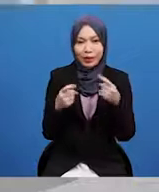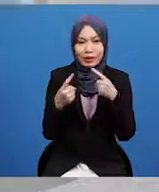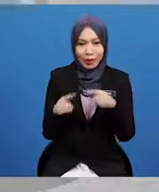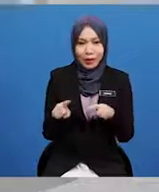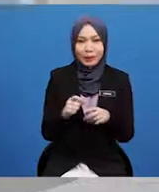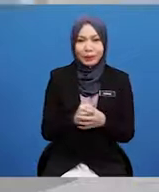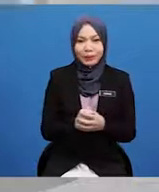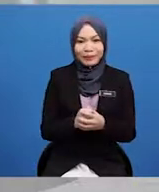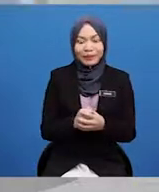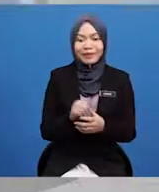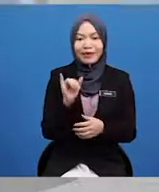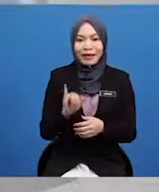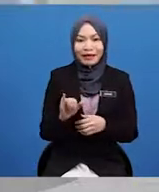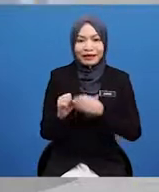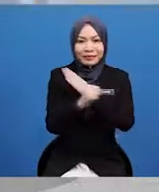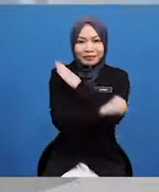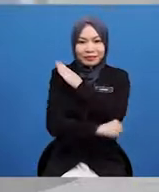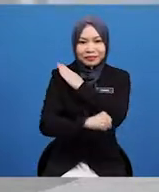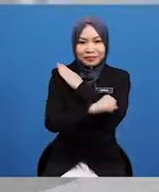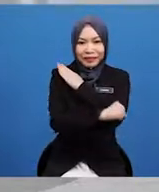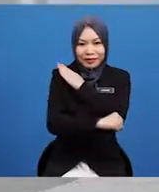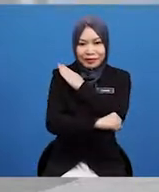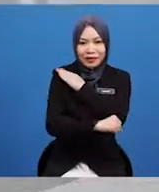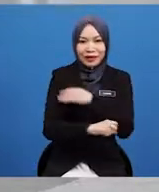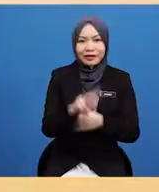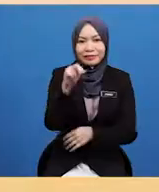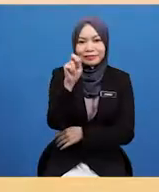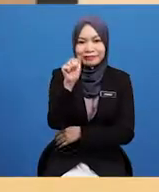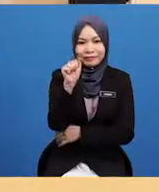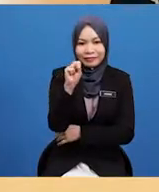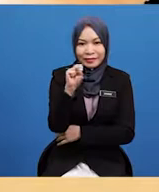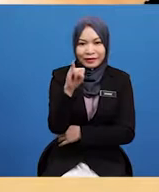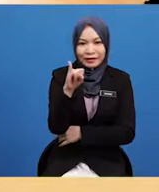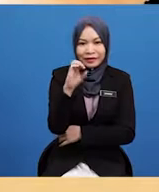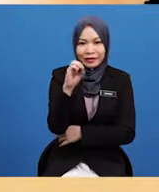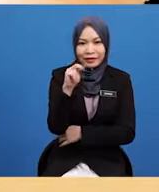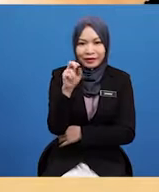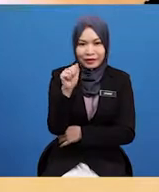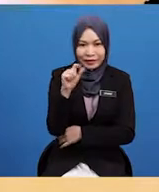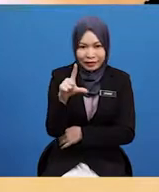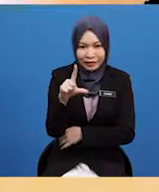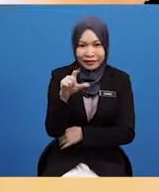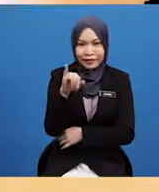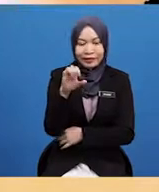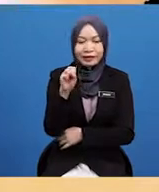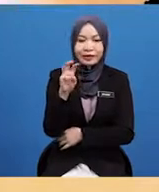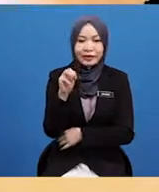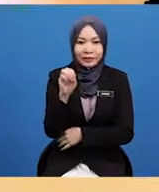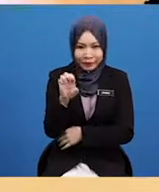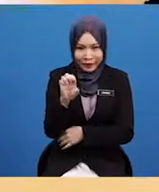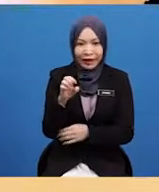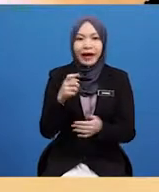tersebut? Nasionalisme. Pandai! Jadi, apakah yang dimaksudkan dengan